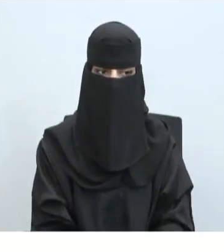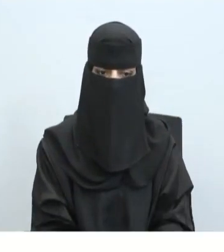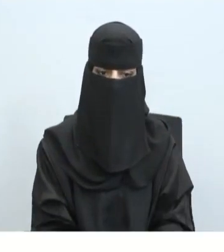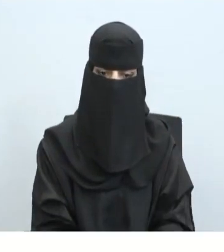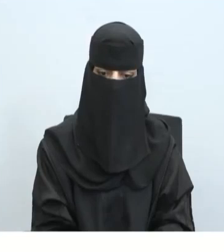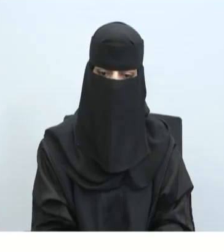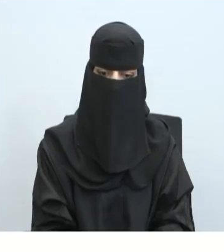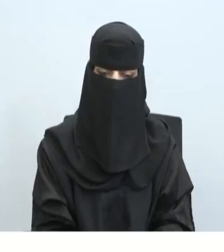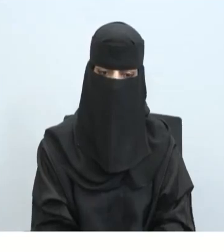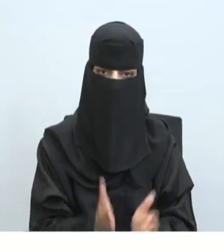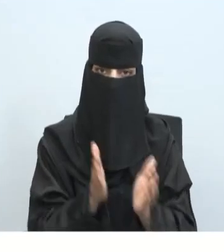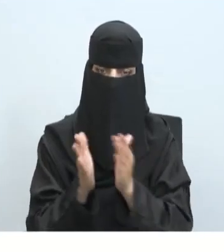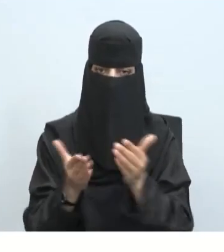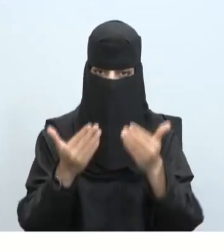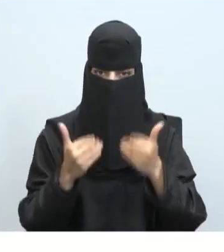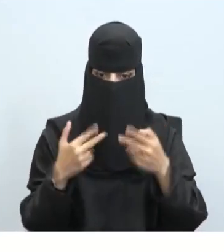والحصول